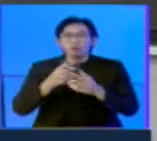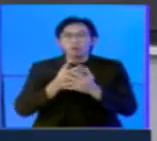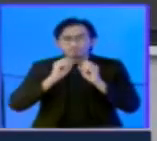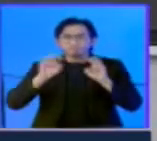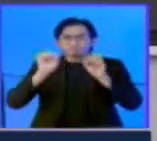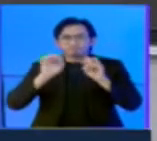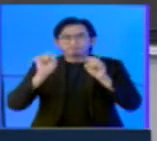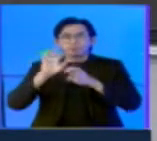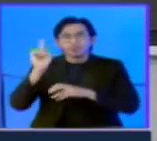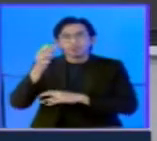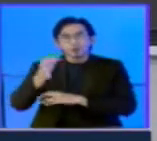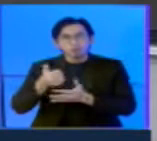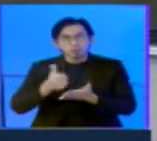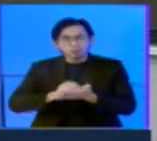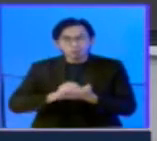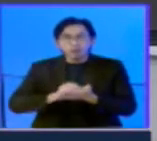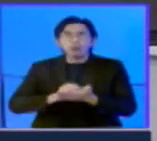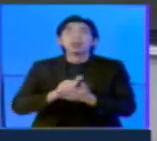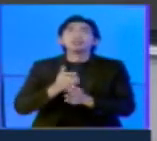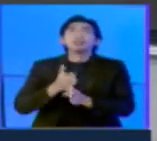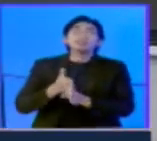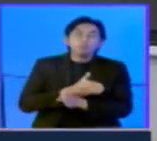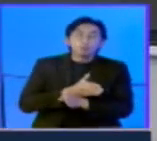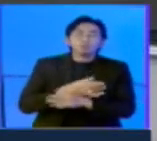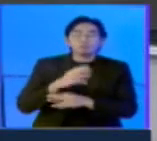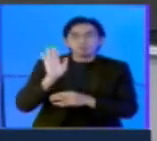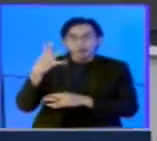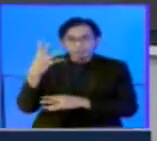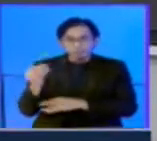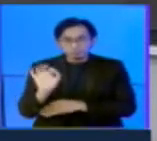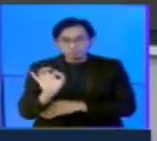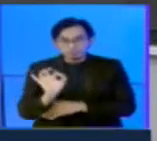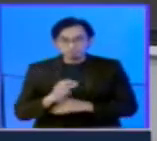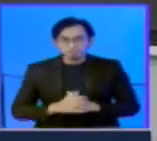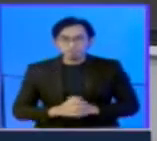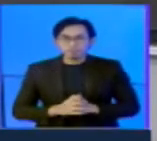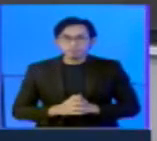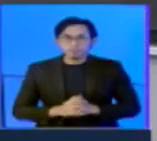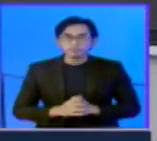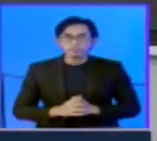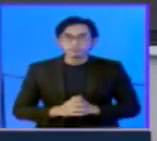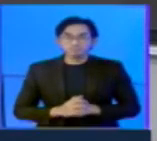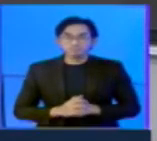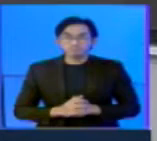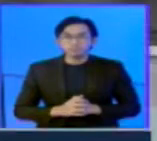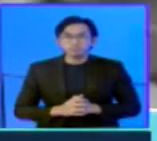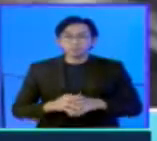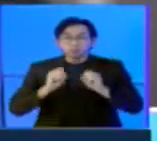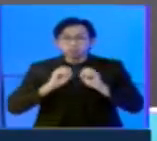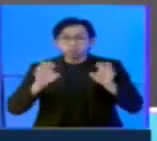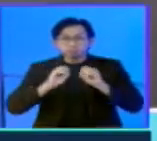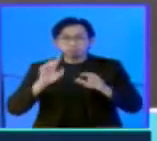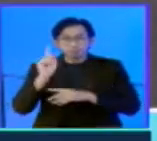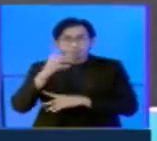agar menunda mudik terlebih dahulu di tahun ini? Saya kira sama dengan imbauan pemerintah pusat maupun